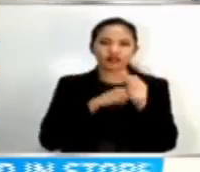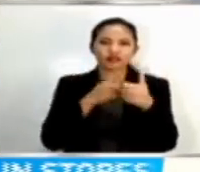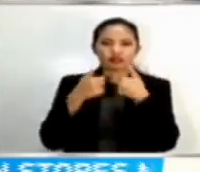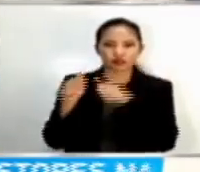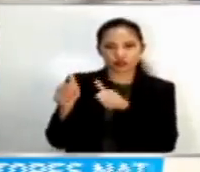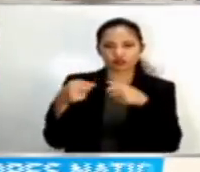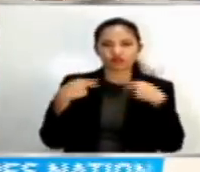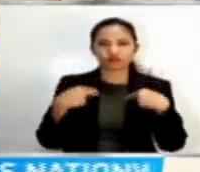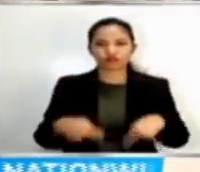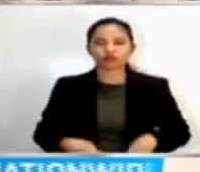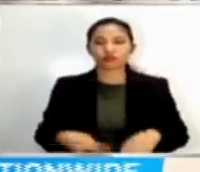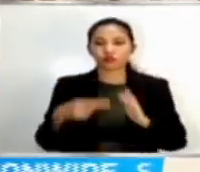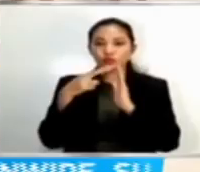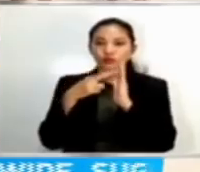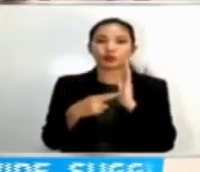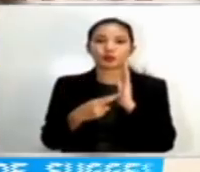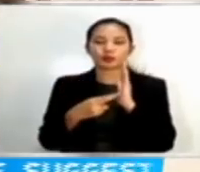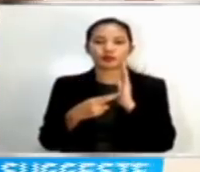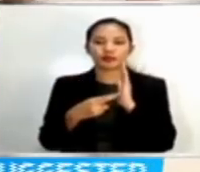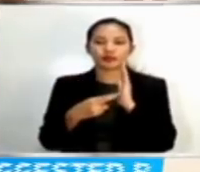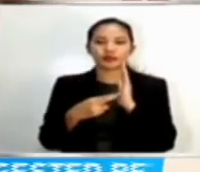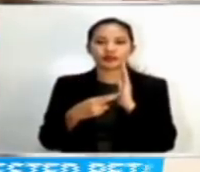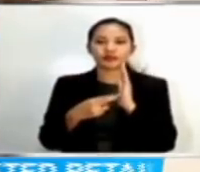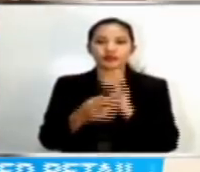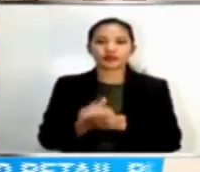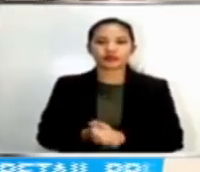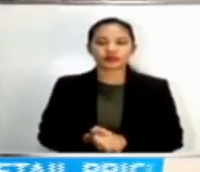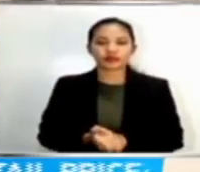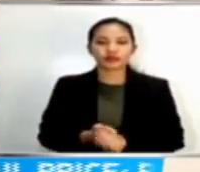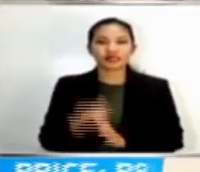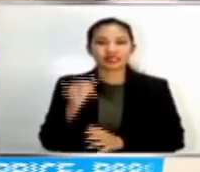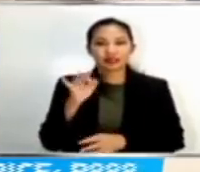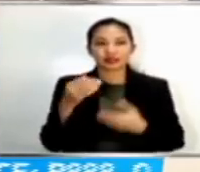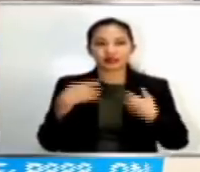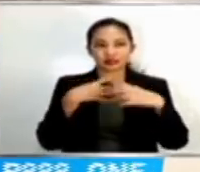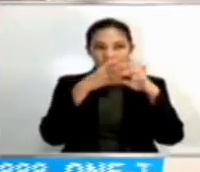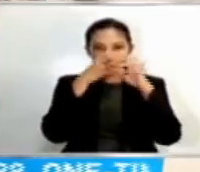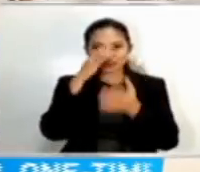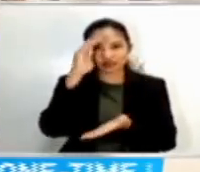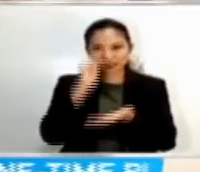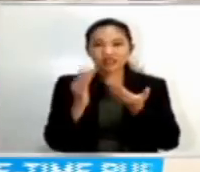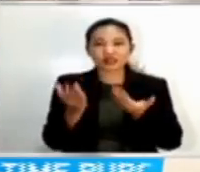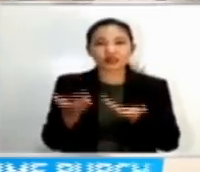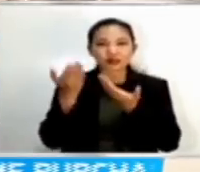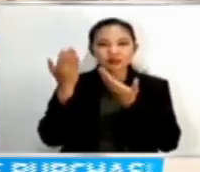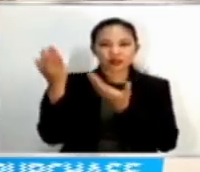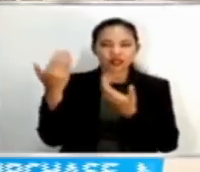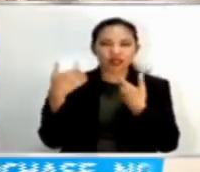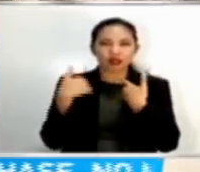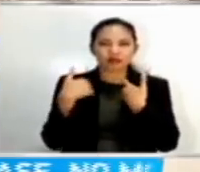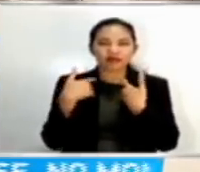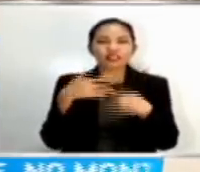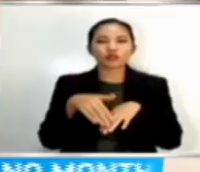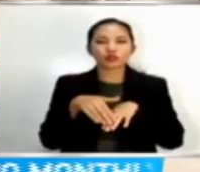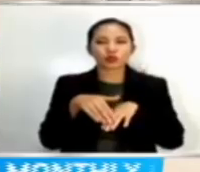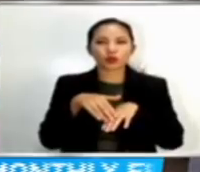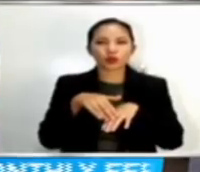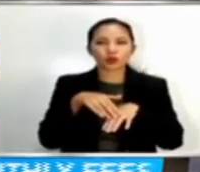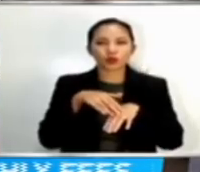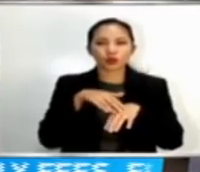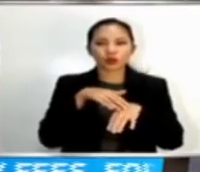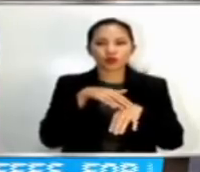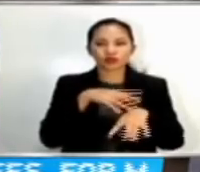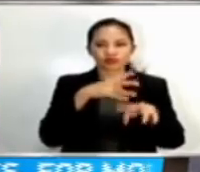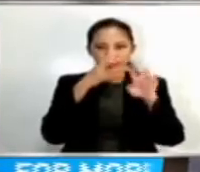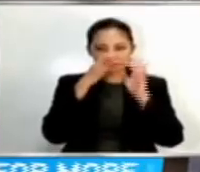natin. At kung magluluwag tayo, recommendation natin, gradual pa rin pagluluwag natin para maiwasan natin yung